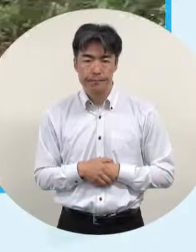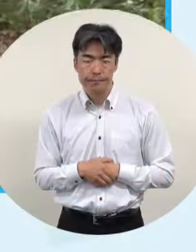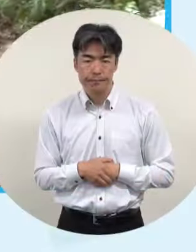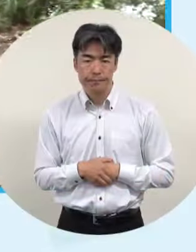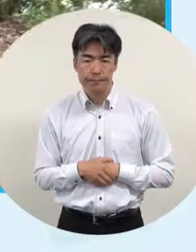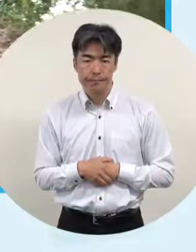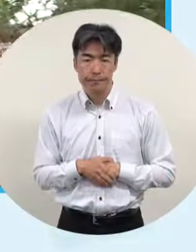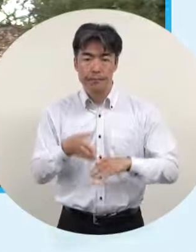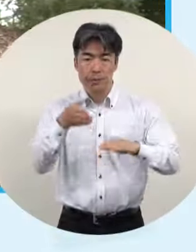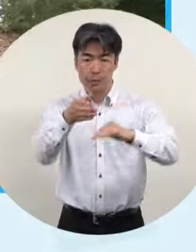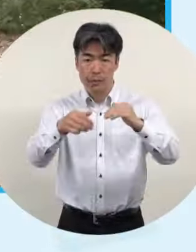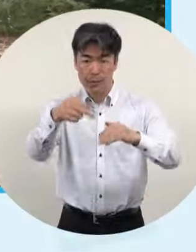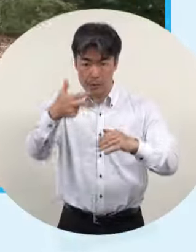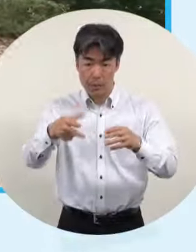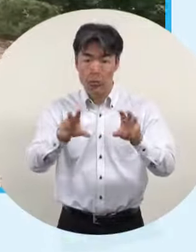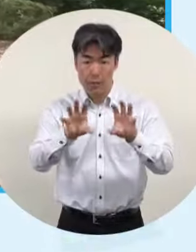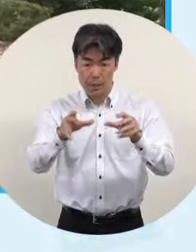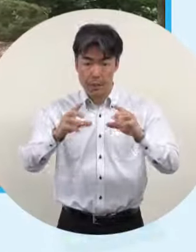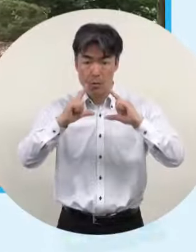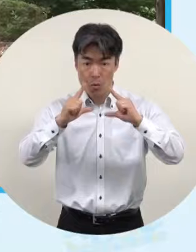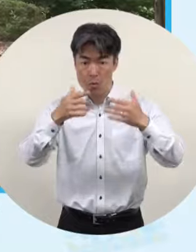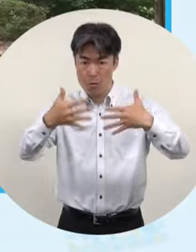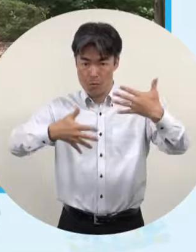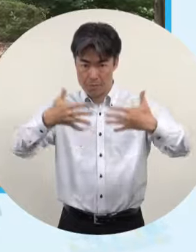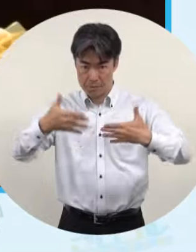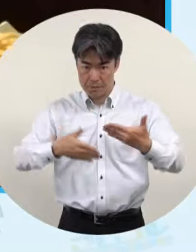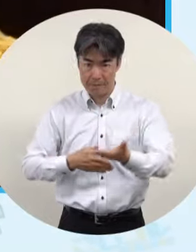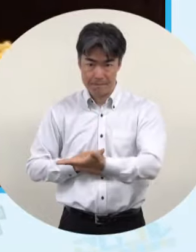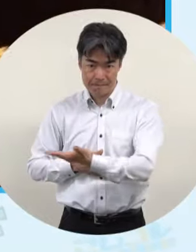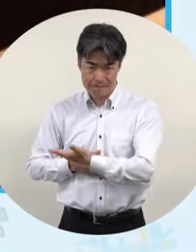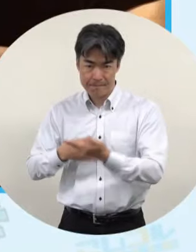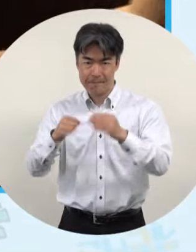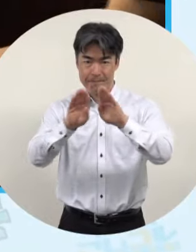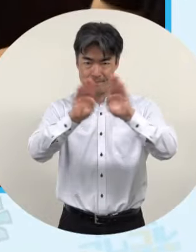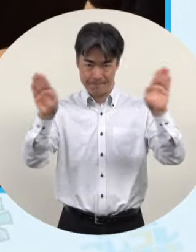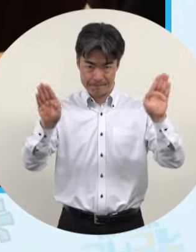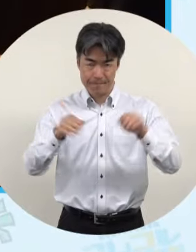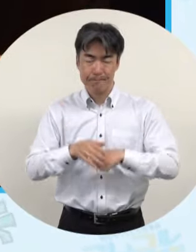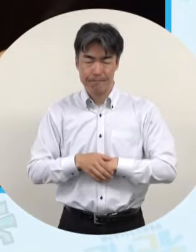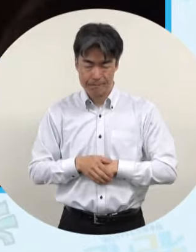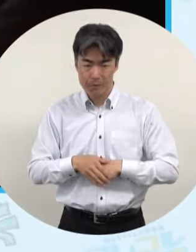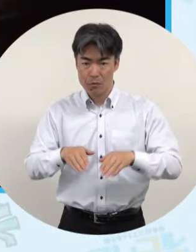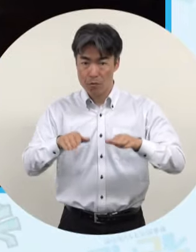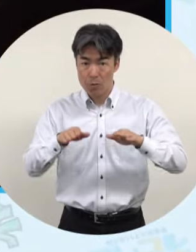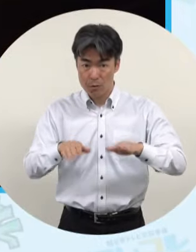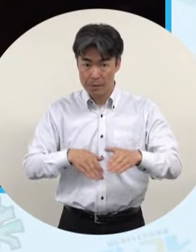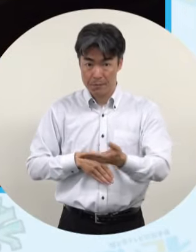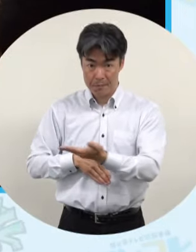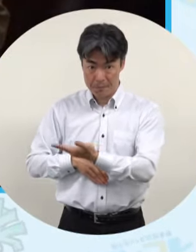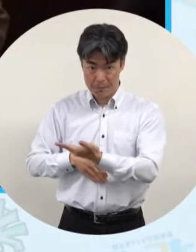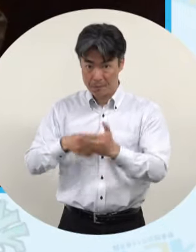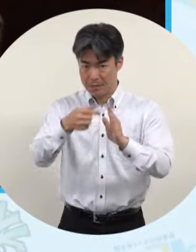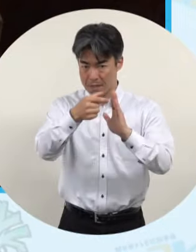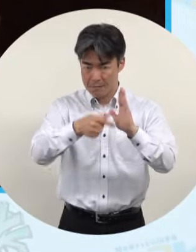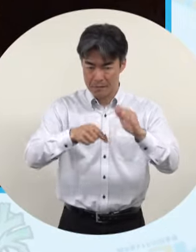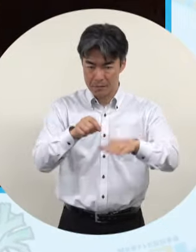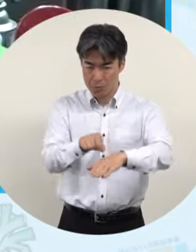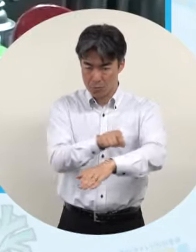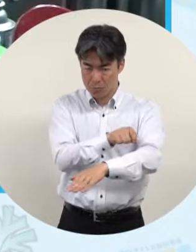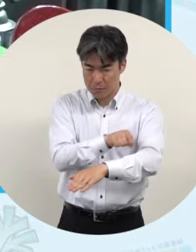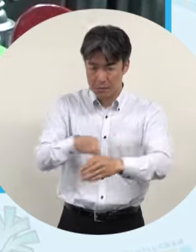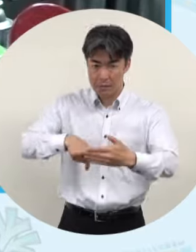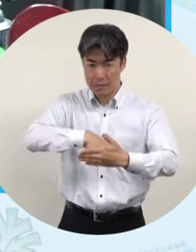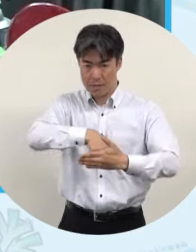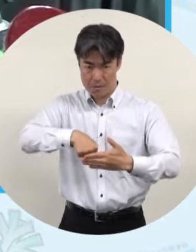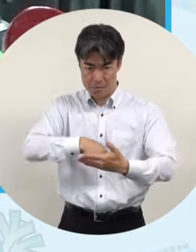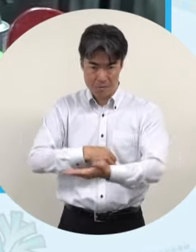越谷市のテレビ広報番組越谷コレクション。今回の越コレディスカバリーは特別編、人気投票